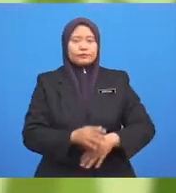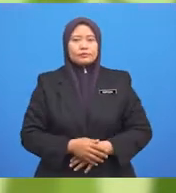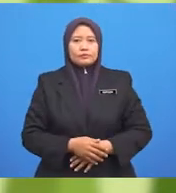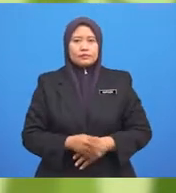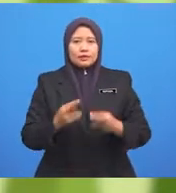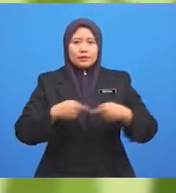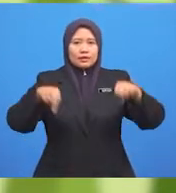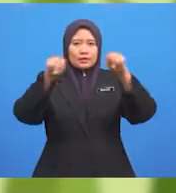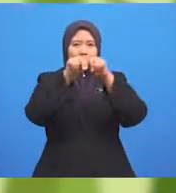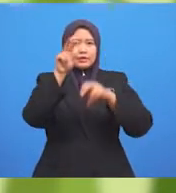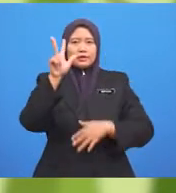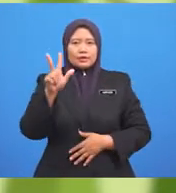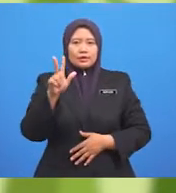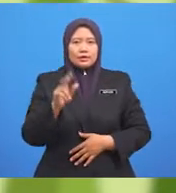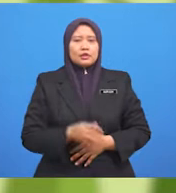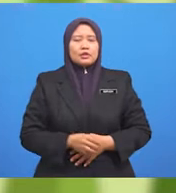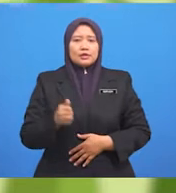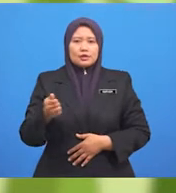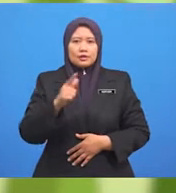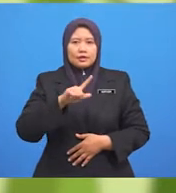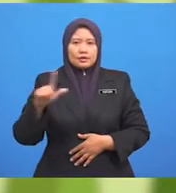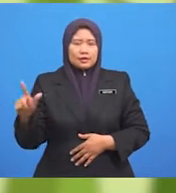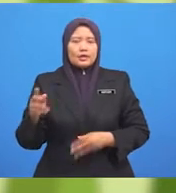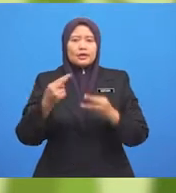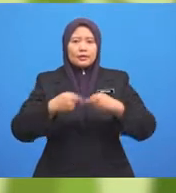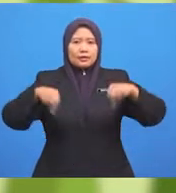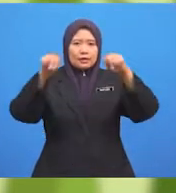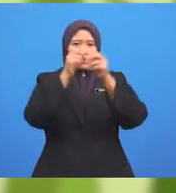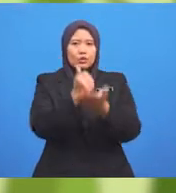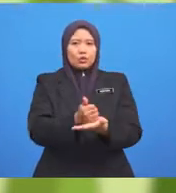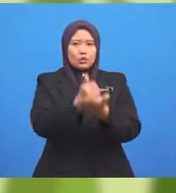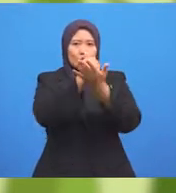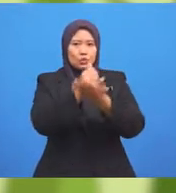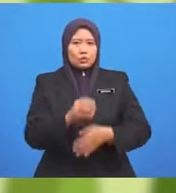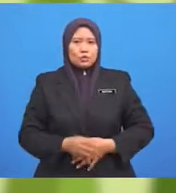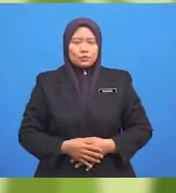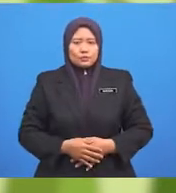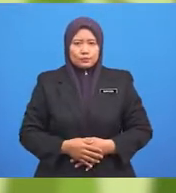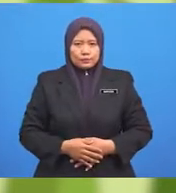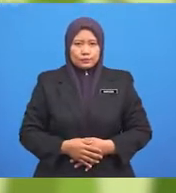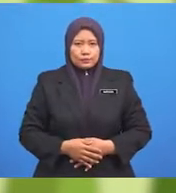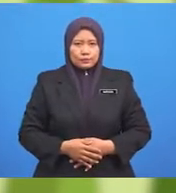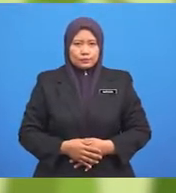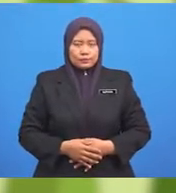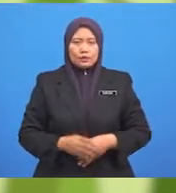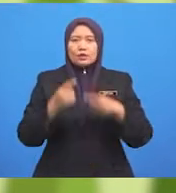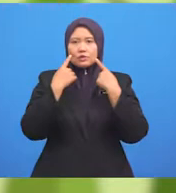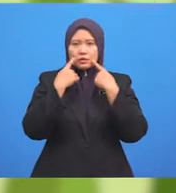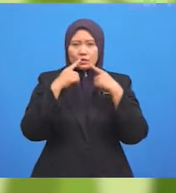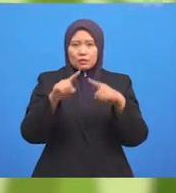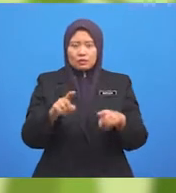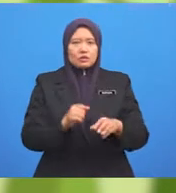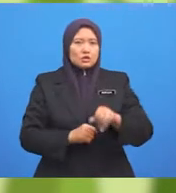semua anggota masyarakat tolong-menolong antara satu dengan yang lain.